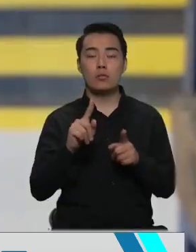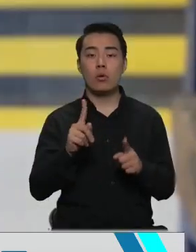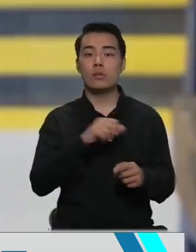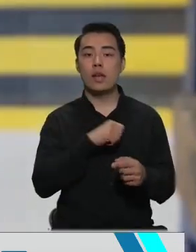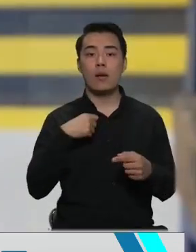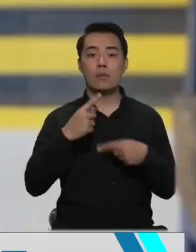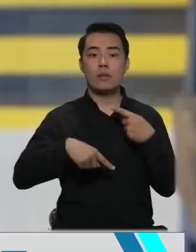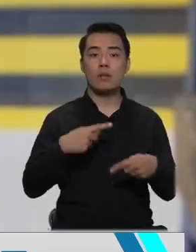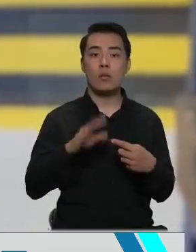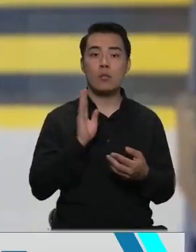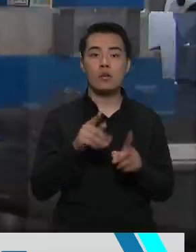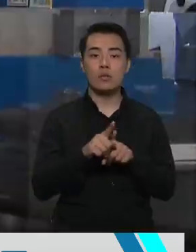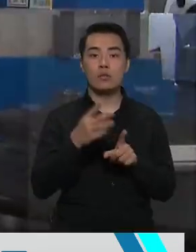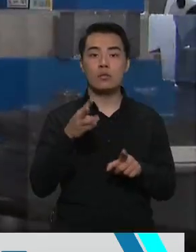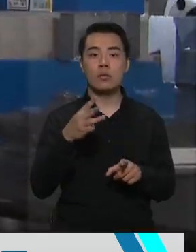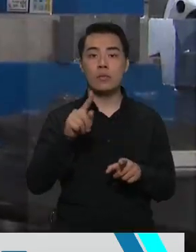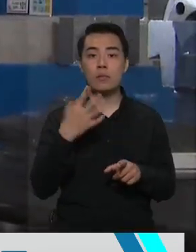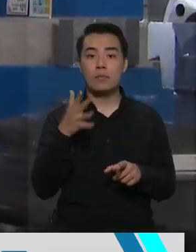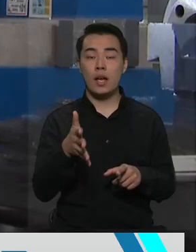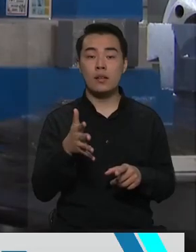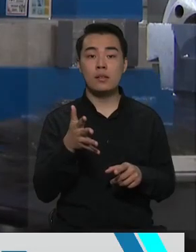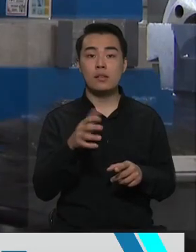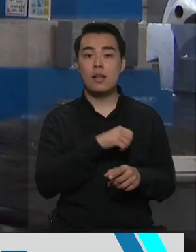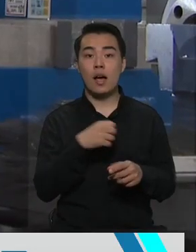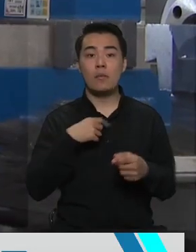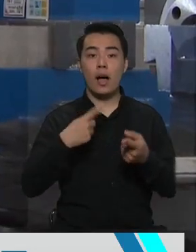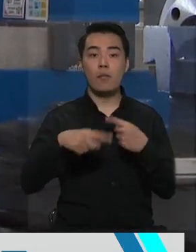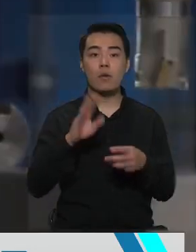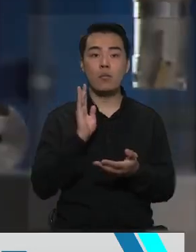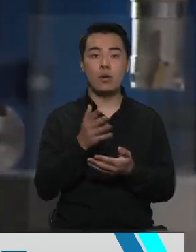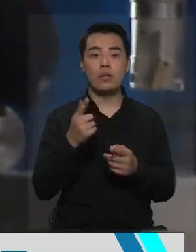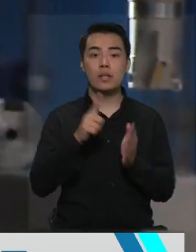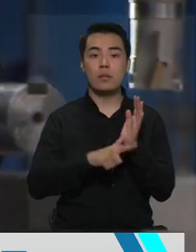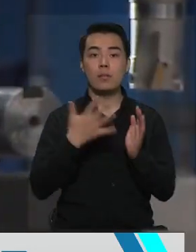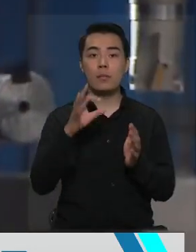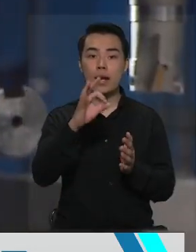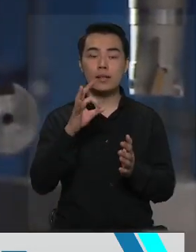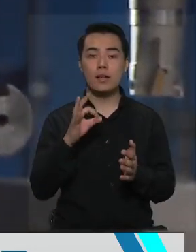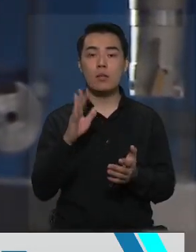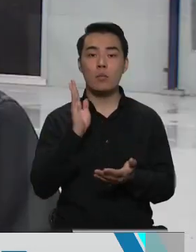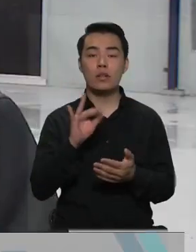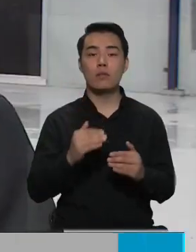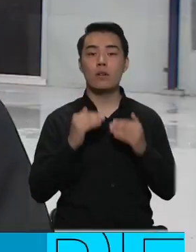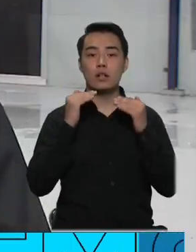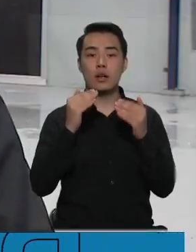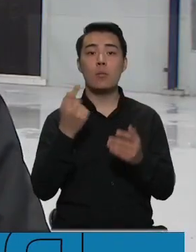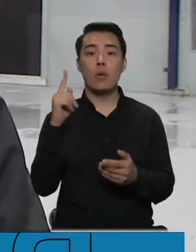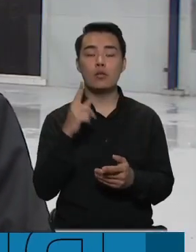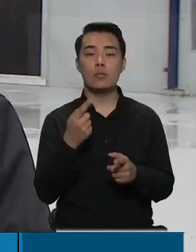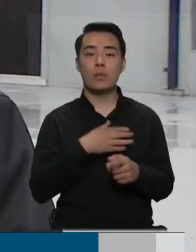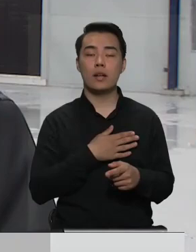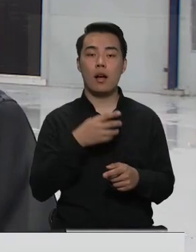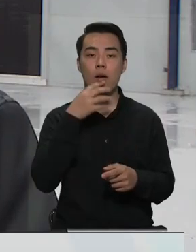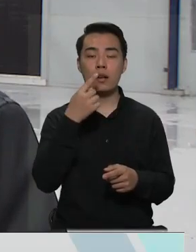производства должны вырасти до 3,5 тысяч клапанов в год с местным содержанием в 75 процентов и выше Почему мы говорим